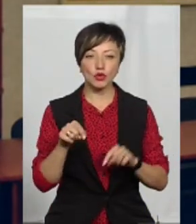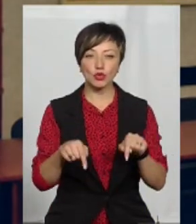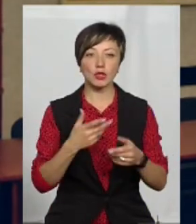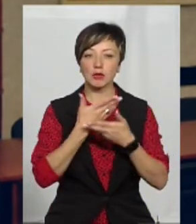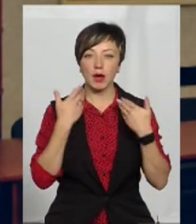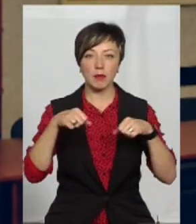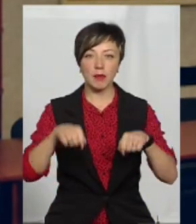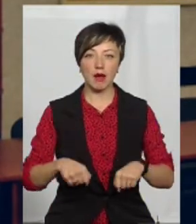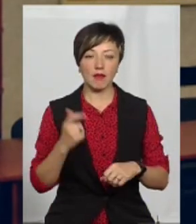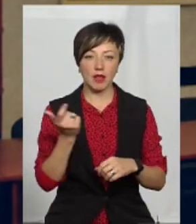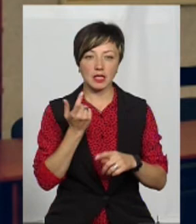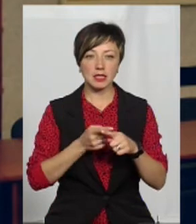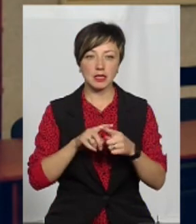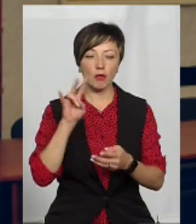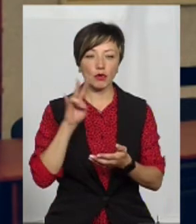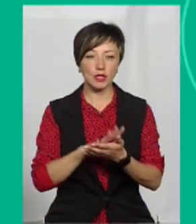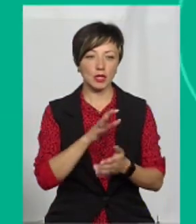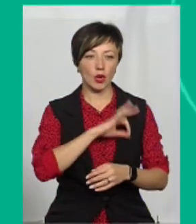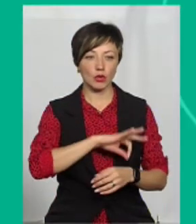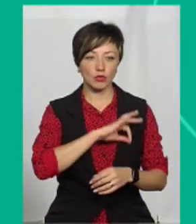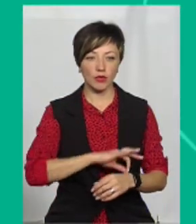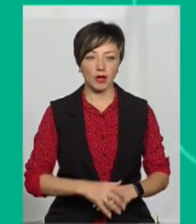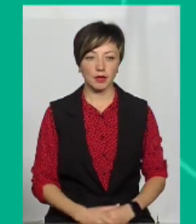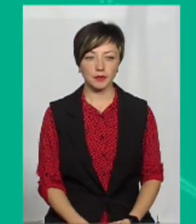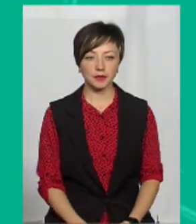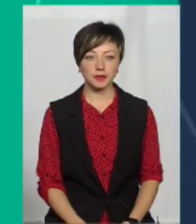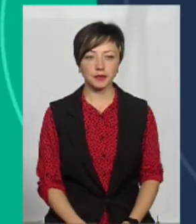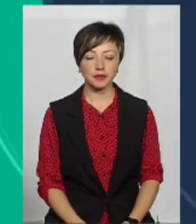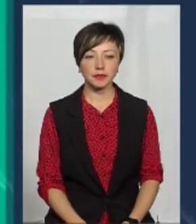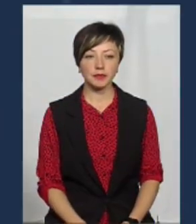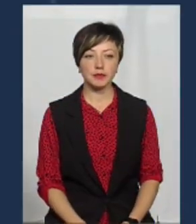немає права власності, це постійне користування.